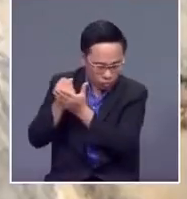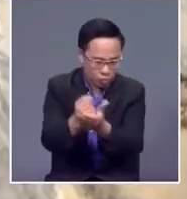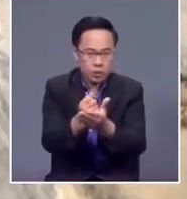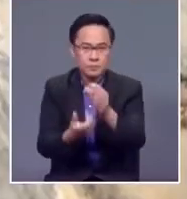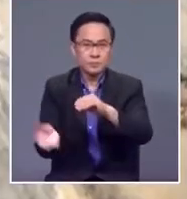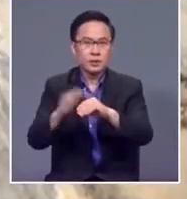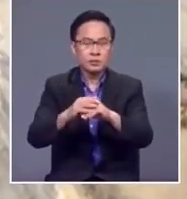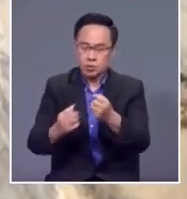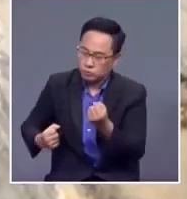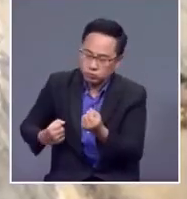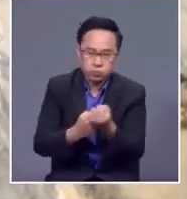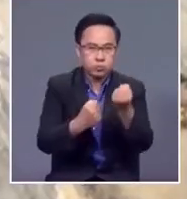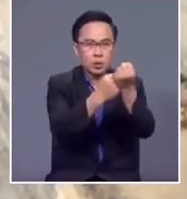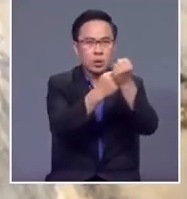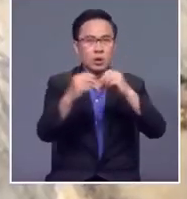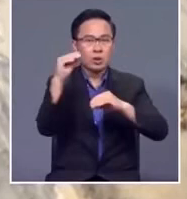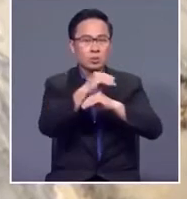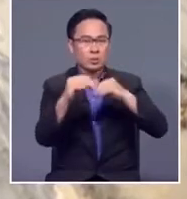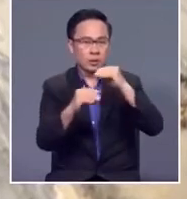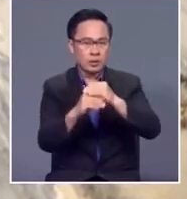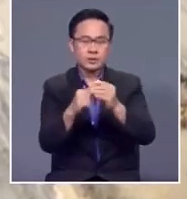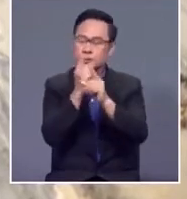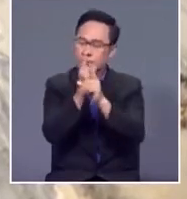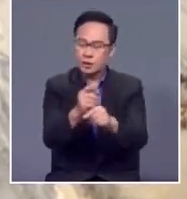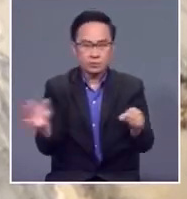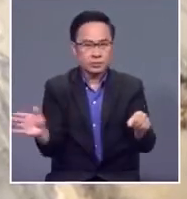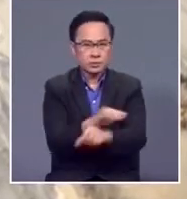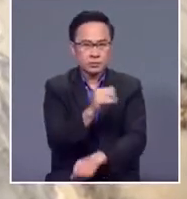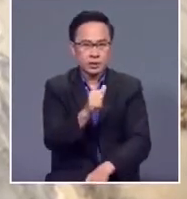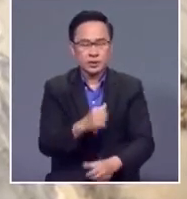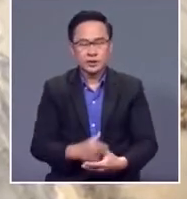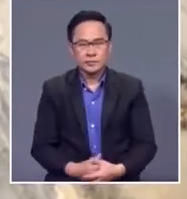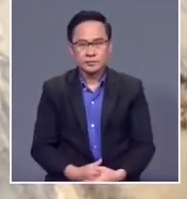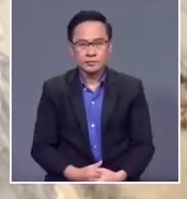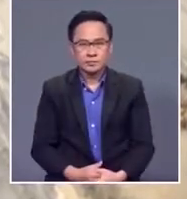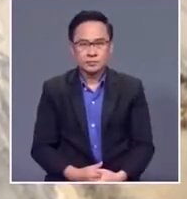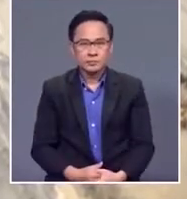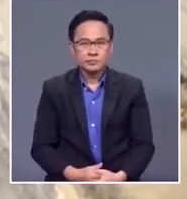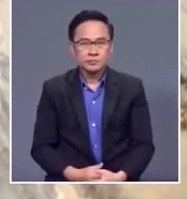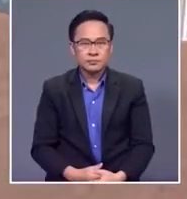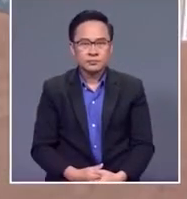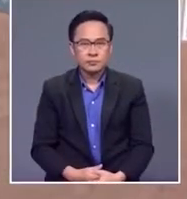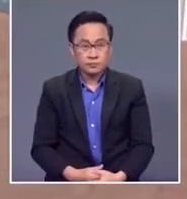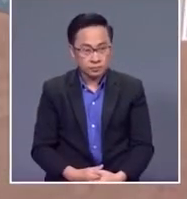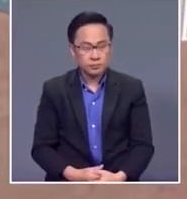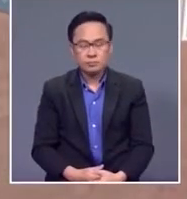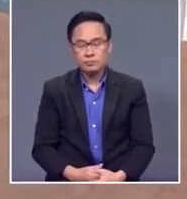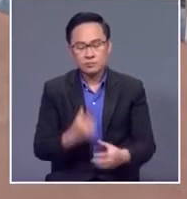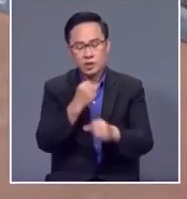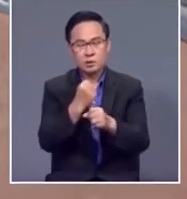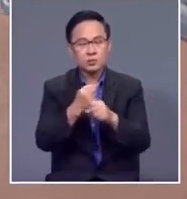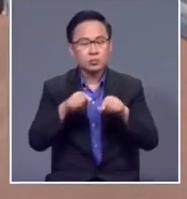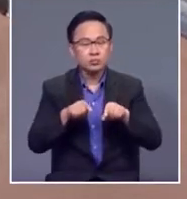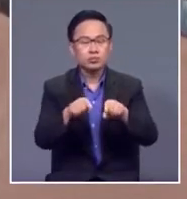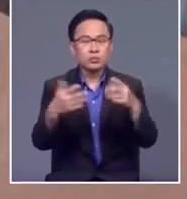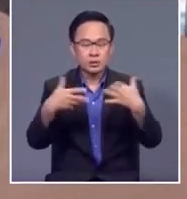ลื่อนนะครับเคลื่อนโครงการนี้ให้เป็นผลสำเร็จที่เกิดขึ้นมาในปัจจุบันครับ ค่ะทั้งสองหน่วยงานทำงานควบคู่กันไปนะคะเป็นเรื่องของการประ